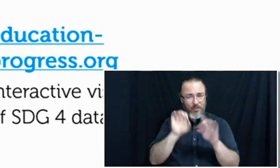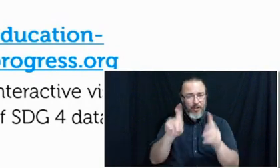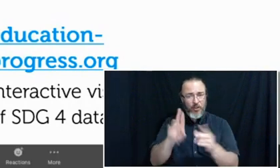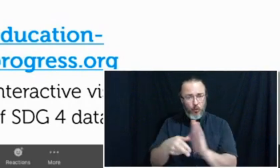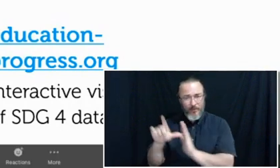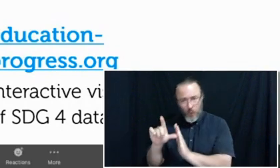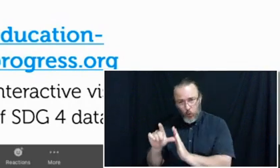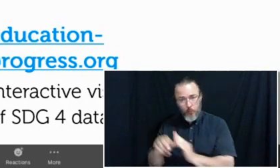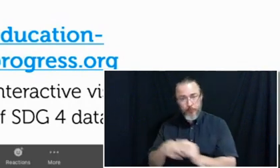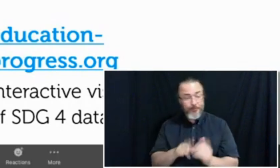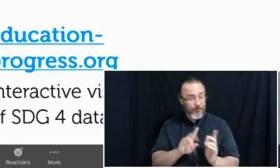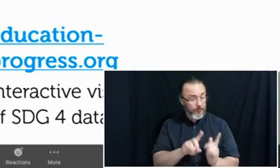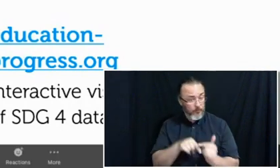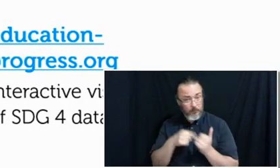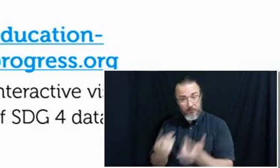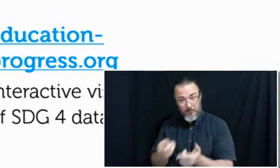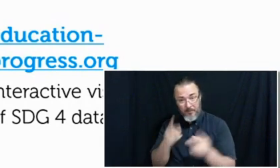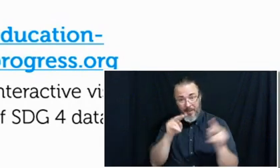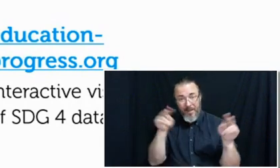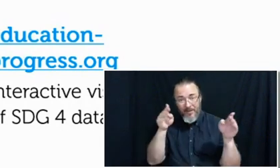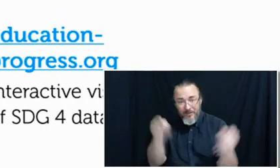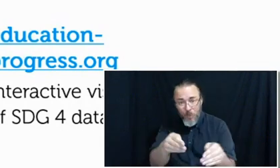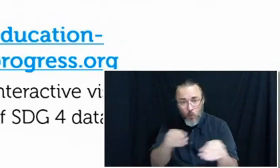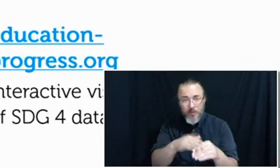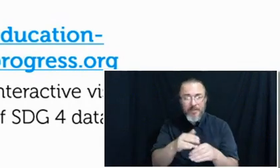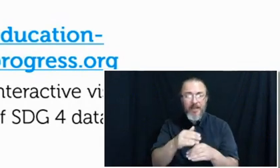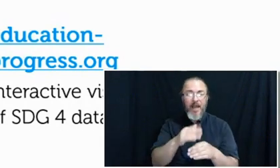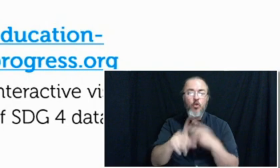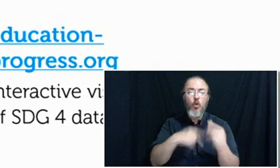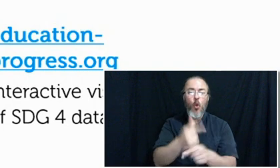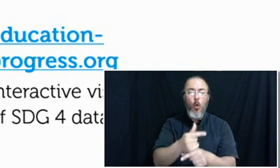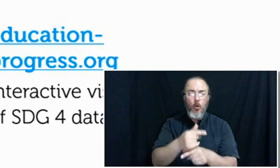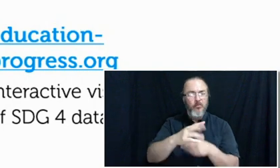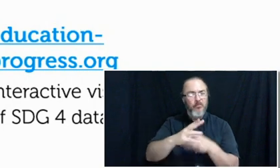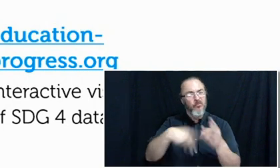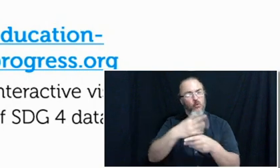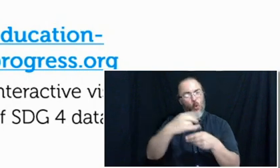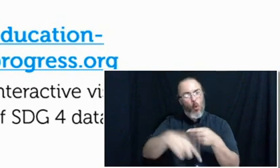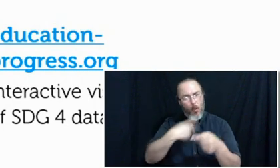C'est profil de renforcement des examens de l'éducation.